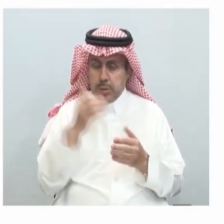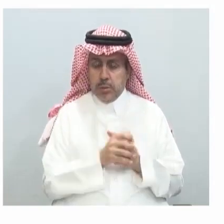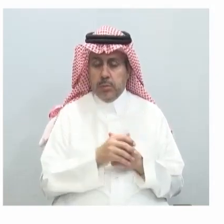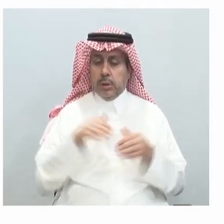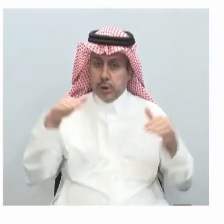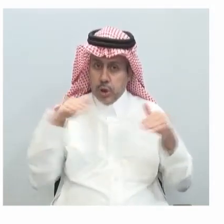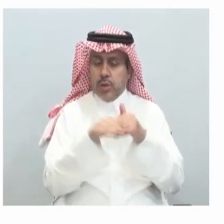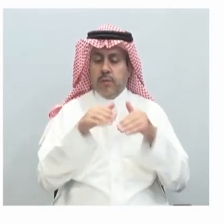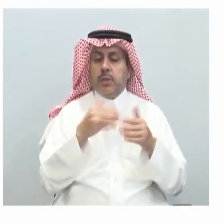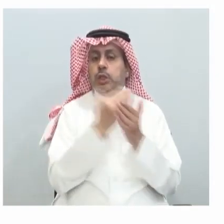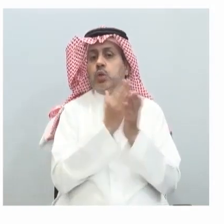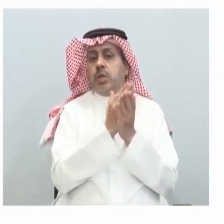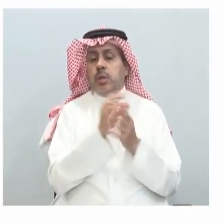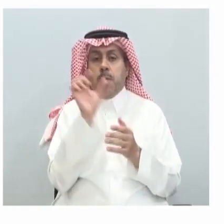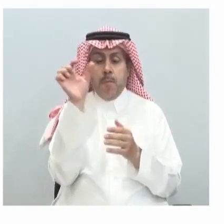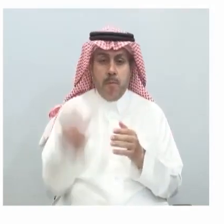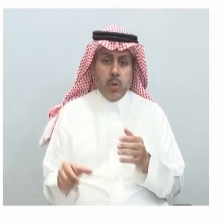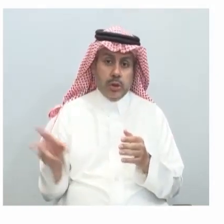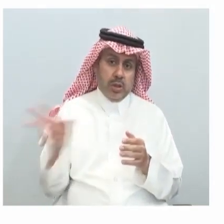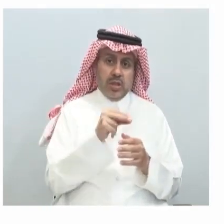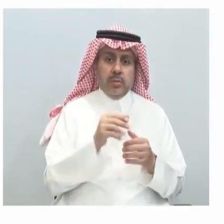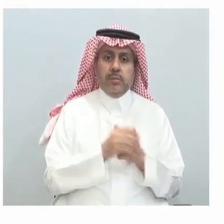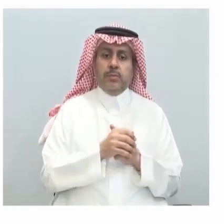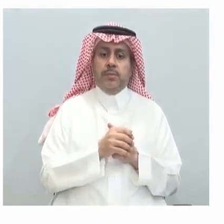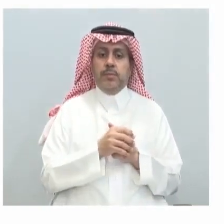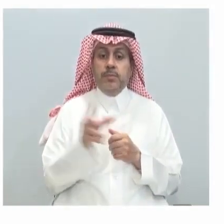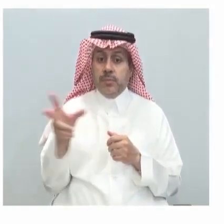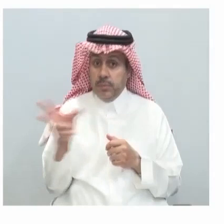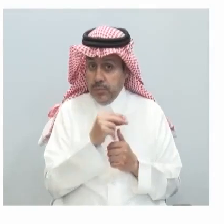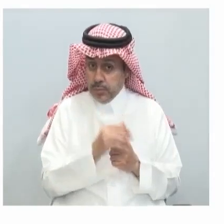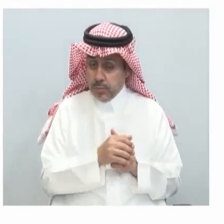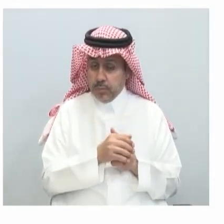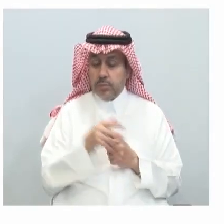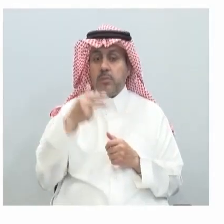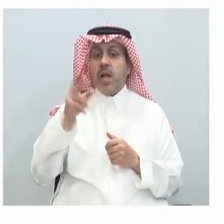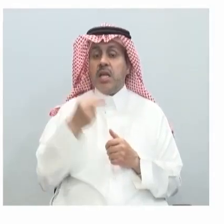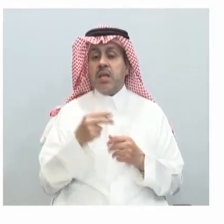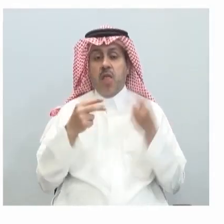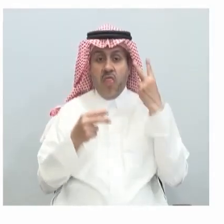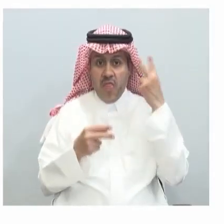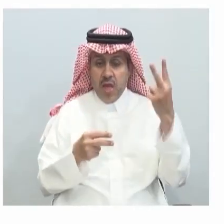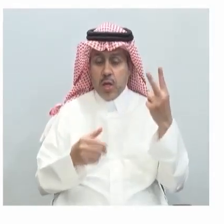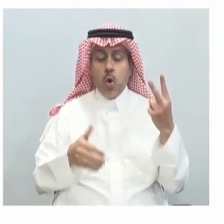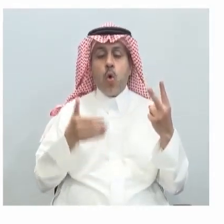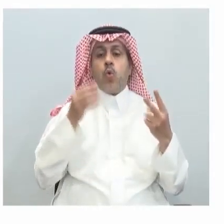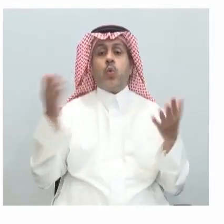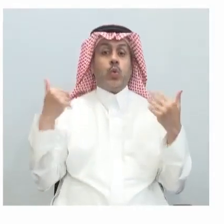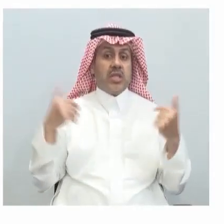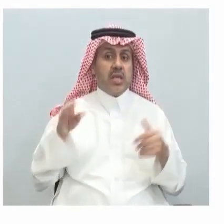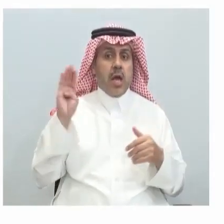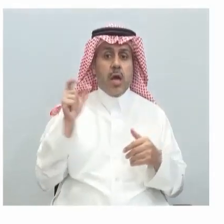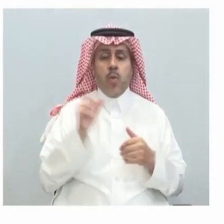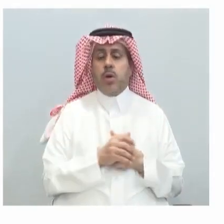تتصادم جزيئات المواد الناتجه لانتاج غاز ثاني اكسيد الكربون وغاز